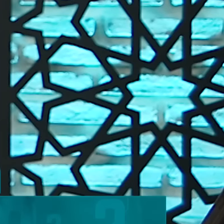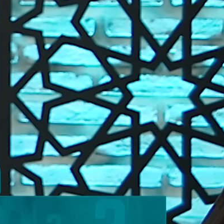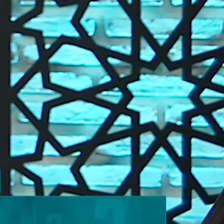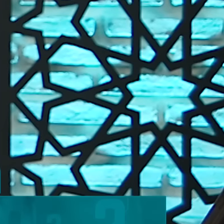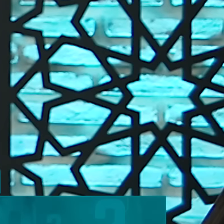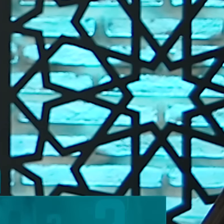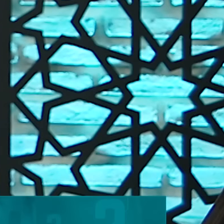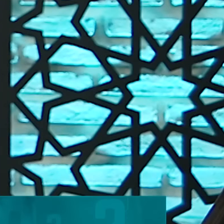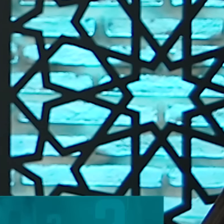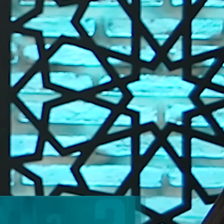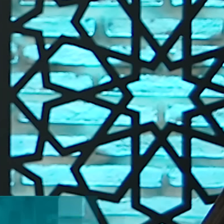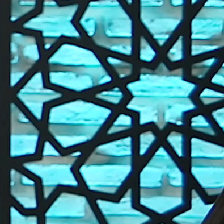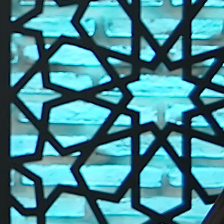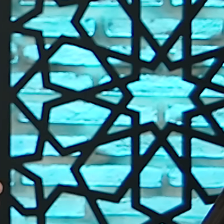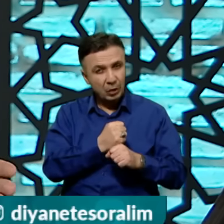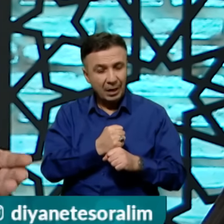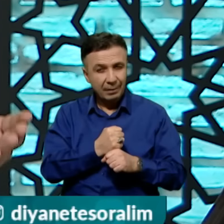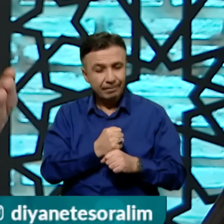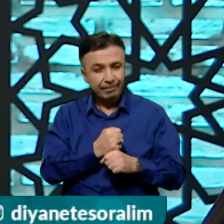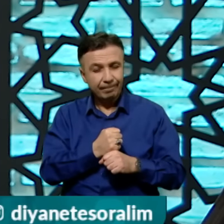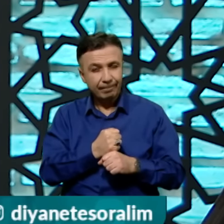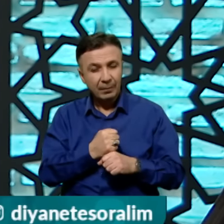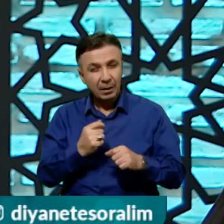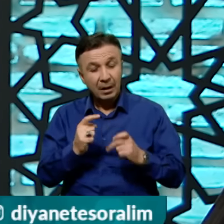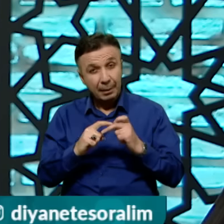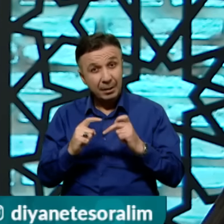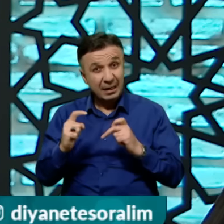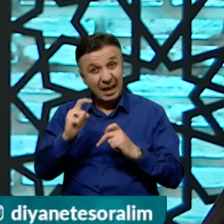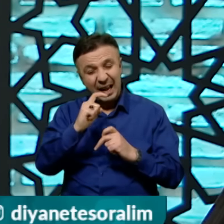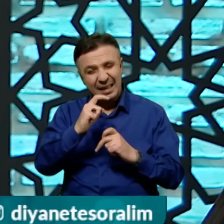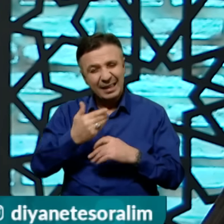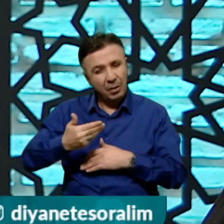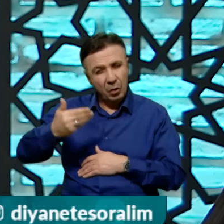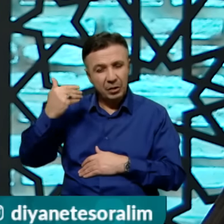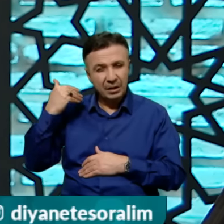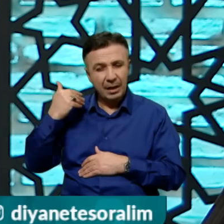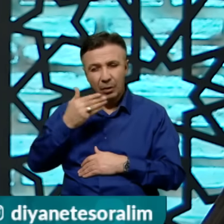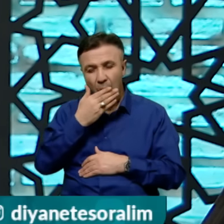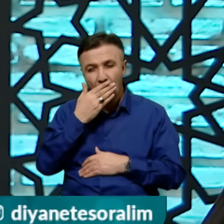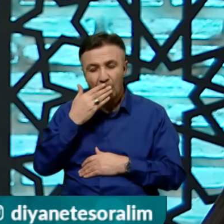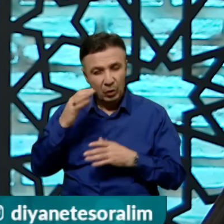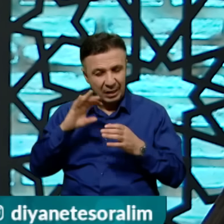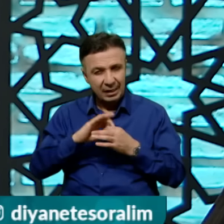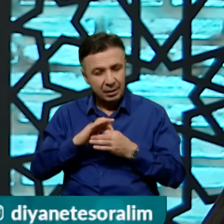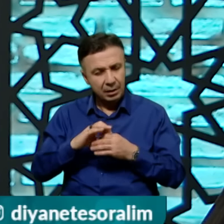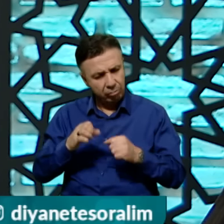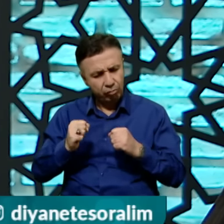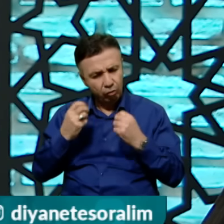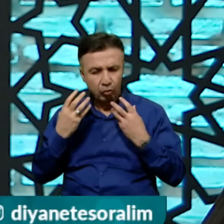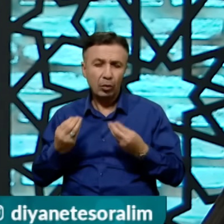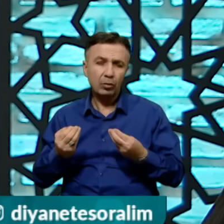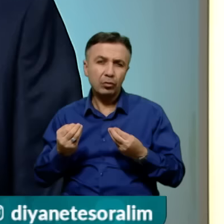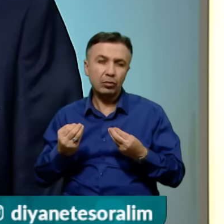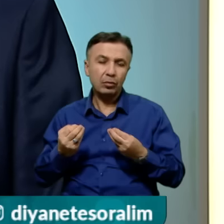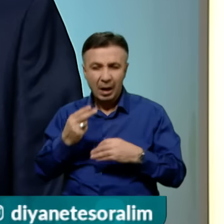perşembe günleri oruç tutsak ama zamanı Şerif öncesinde hem oruçlu alakalı belki kondisyonumu zartar diyorum ben artık genç